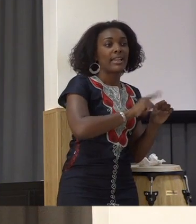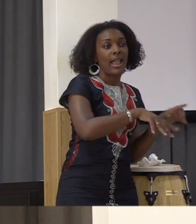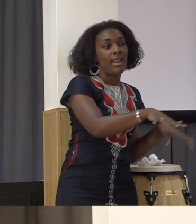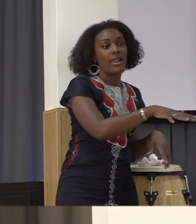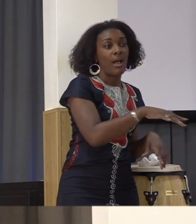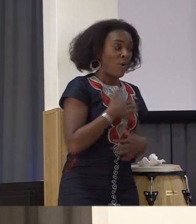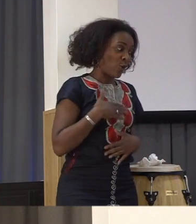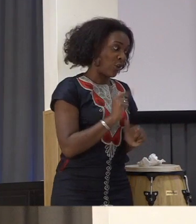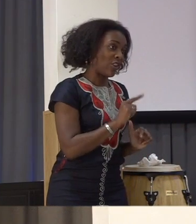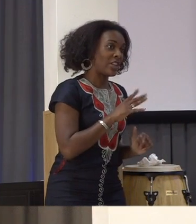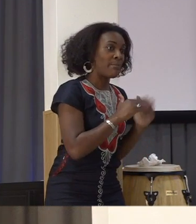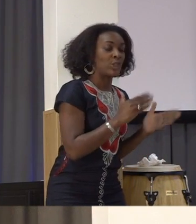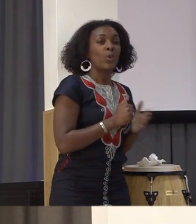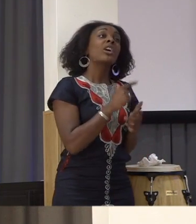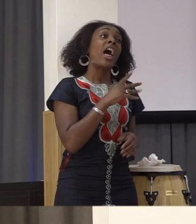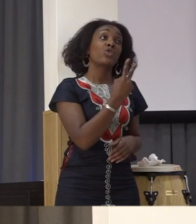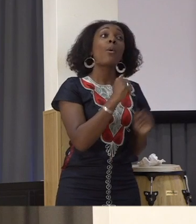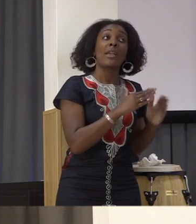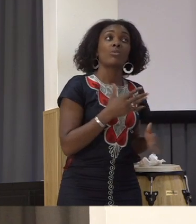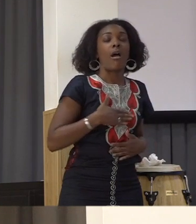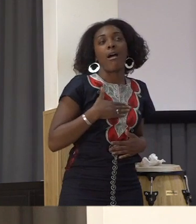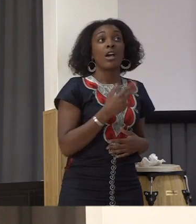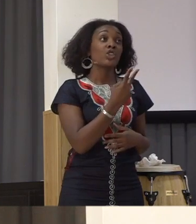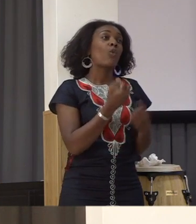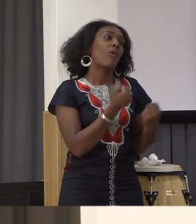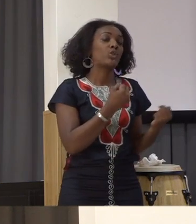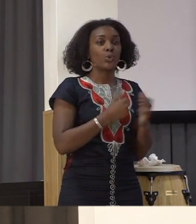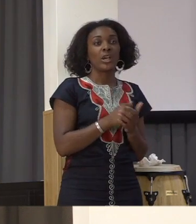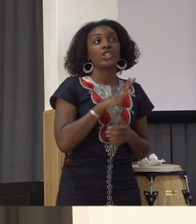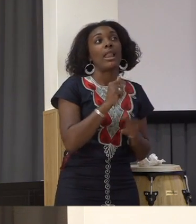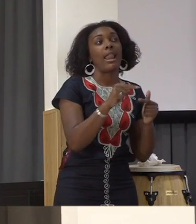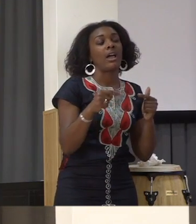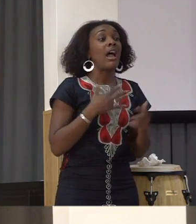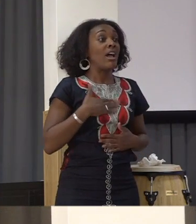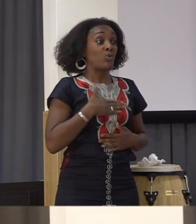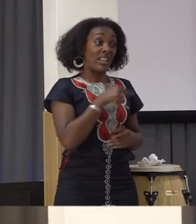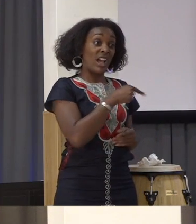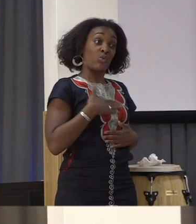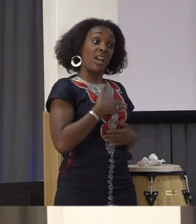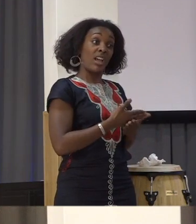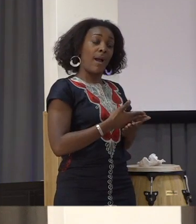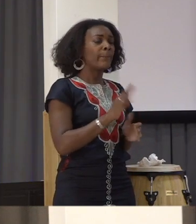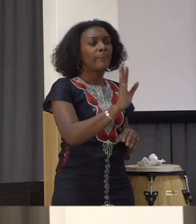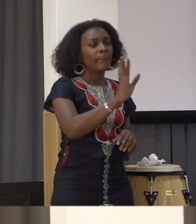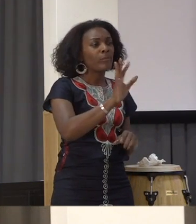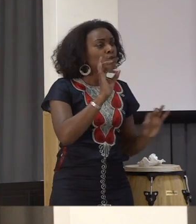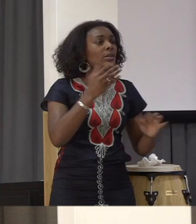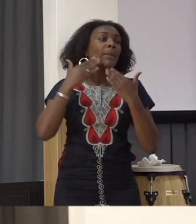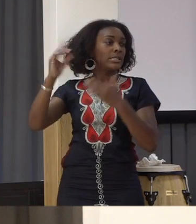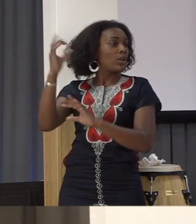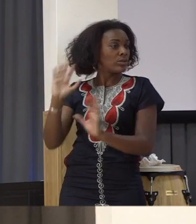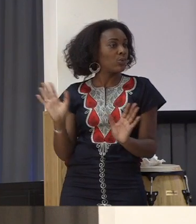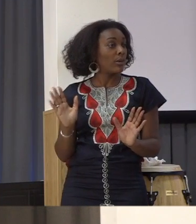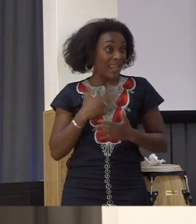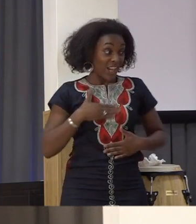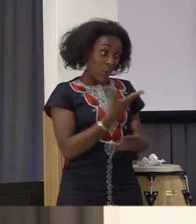possessions terrestres. Tu ne dois pas faire ça. Que Dieu te donne une voiture, une maison, gloire à Dieu. Glorifie-le. Mais